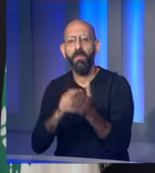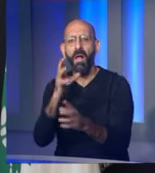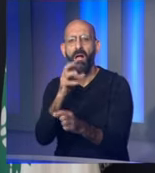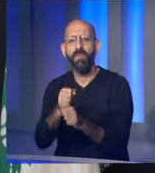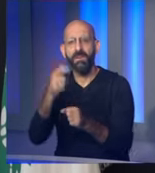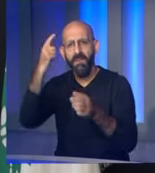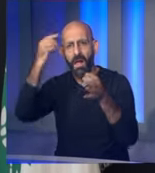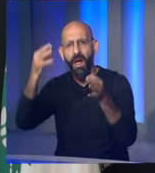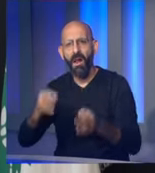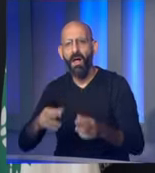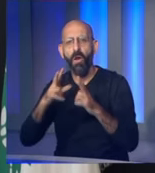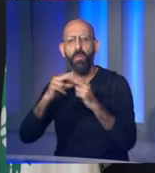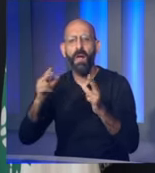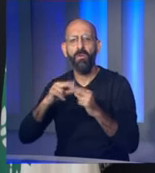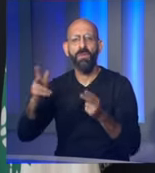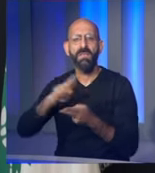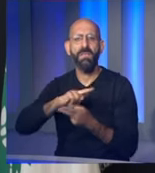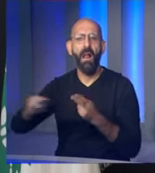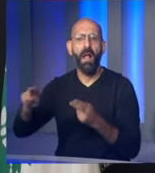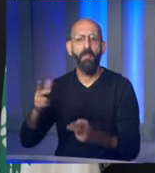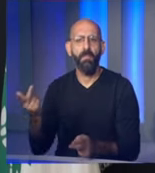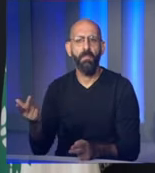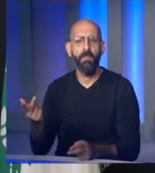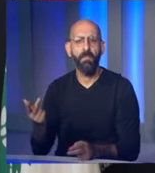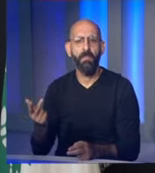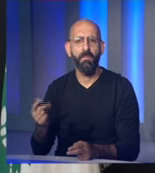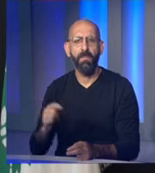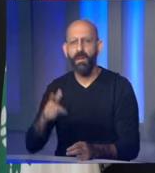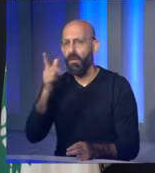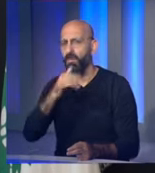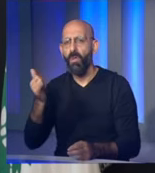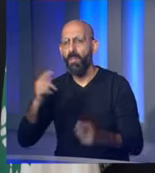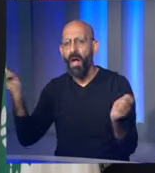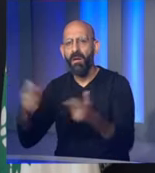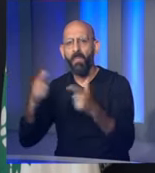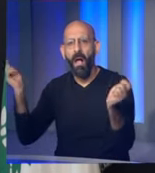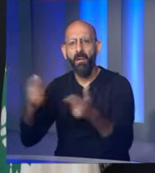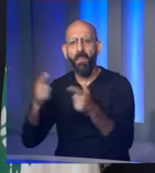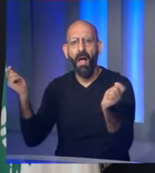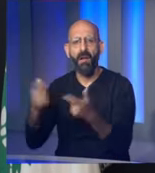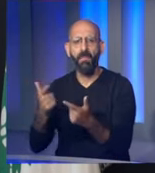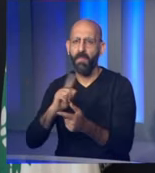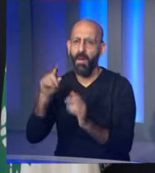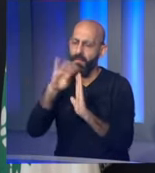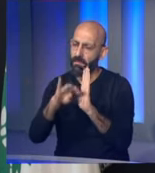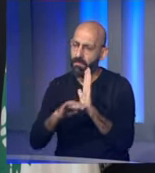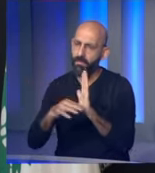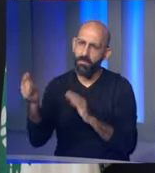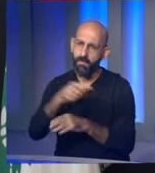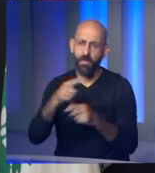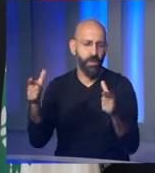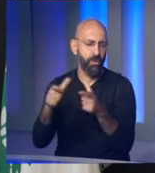القرار فيتمكن من لاعب دوره التمثيلي حفاظا لقرار اللبنانيين في السلام بعدما حجب عنهم عندما